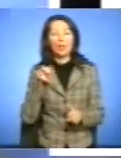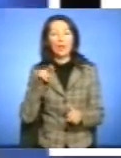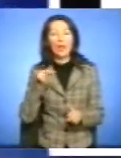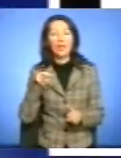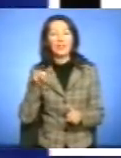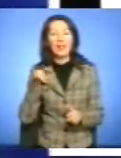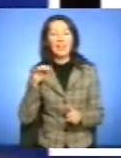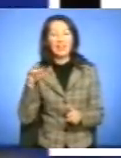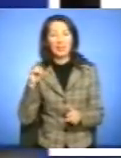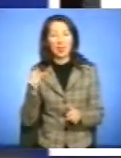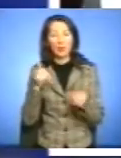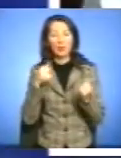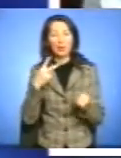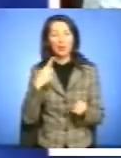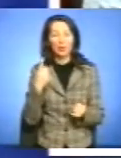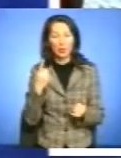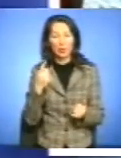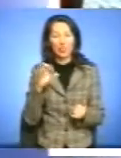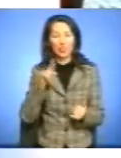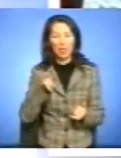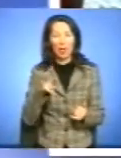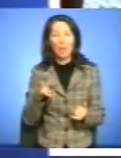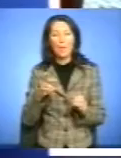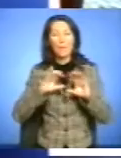Сьогодні, 21 січня, Міжнародний день обіймів.